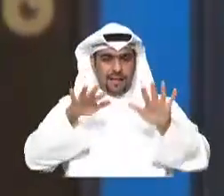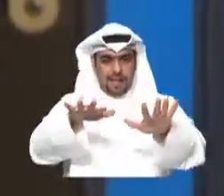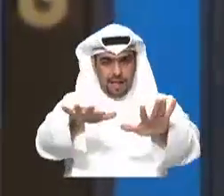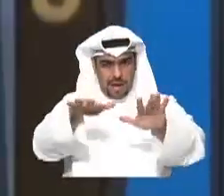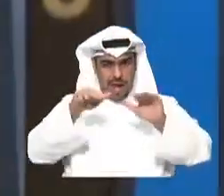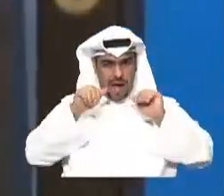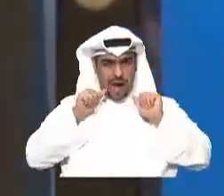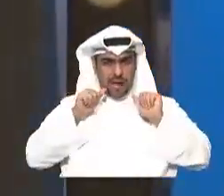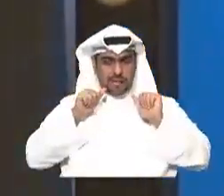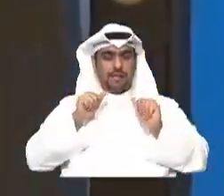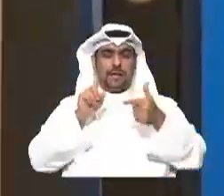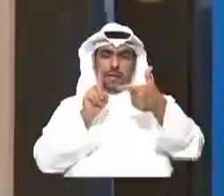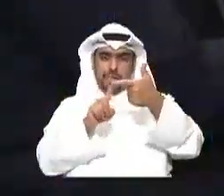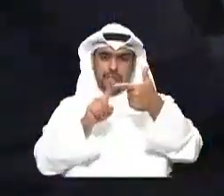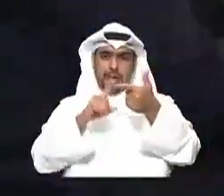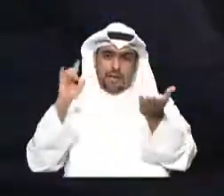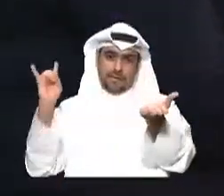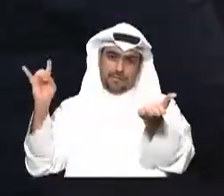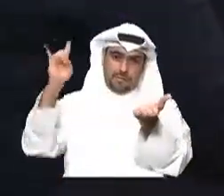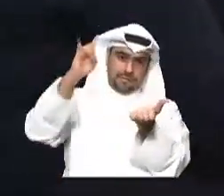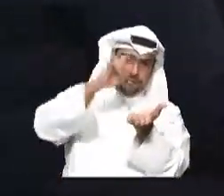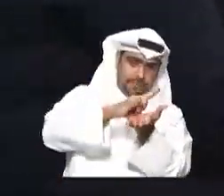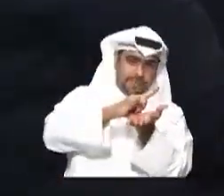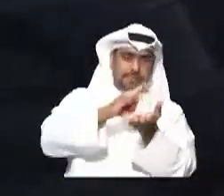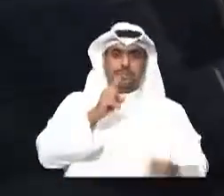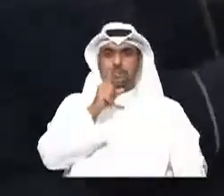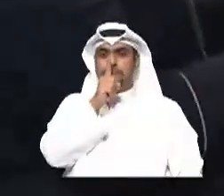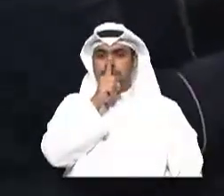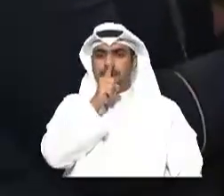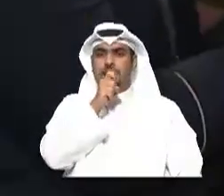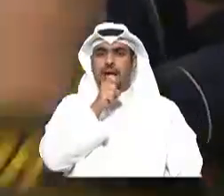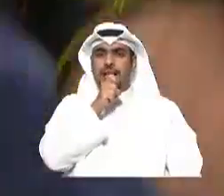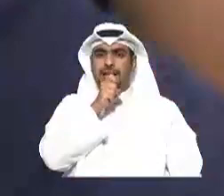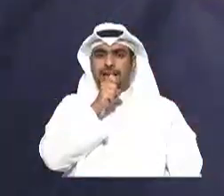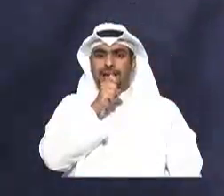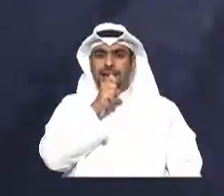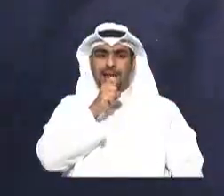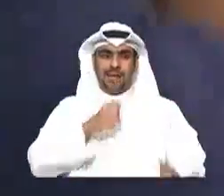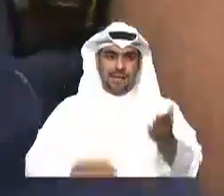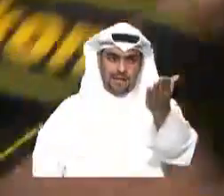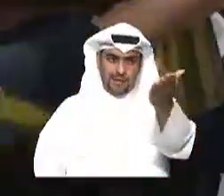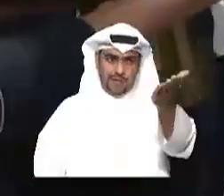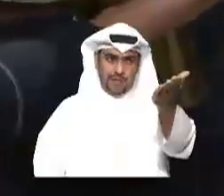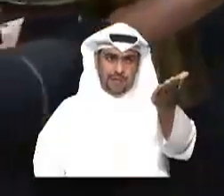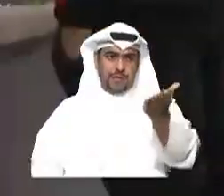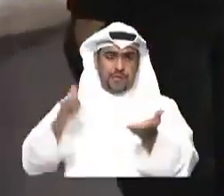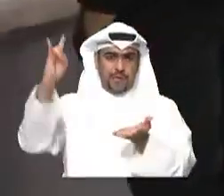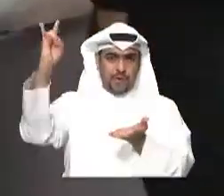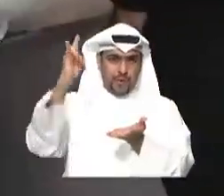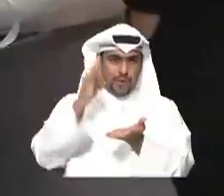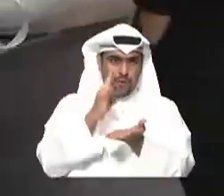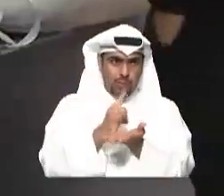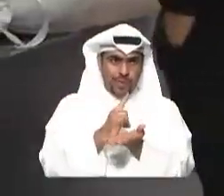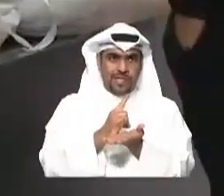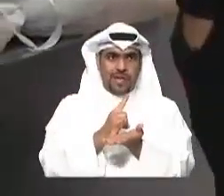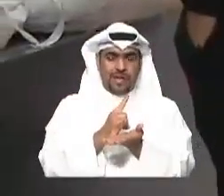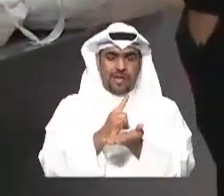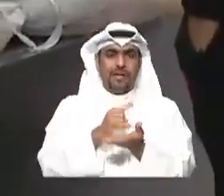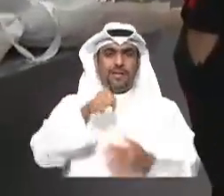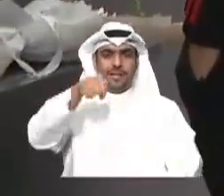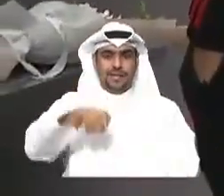لقب كاس العالم في قطر وصل المنتخب البلجيكي لارض الوطن حيث سيخوض مباراه